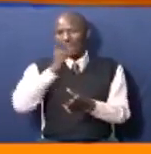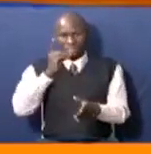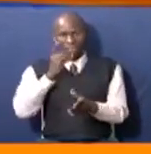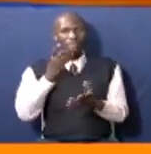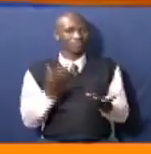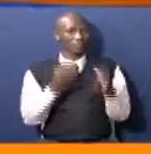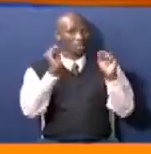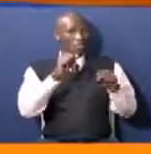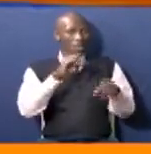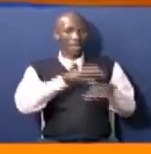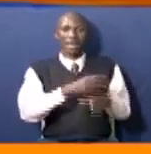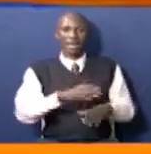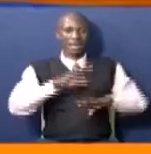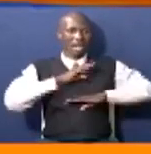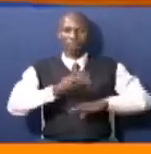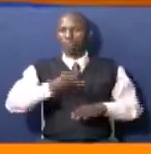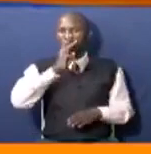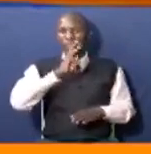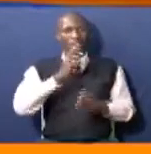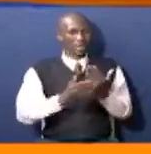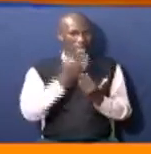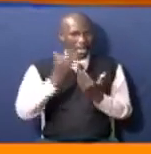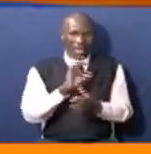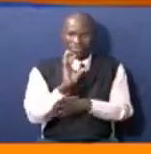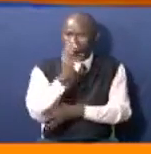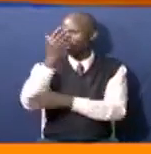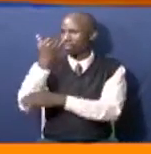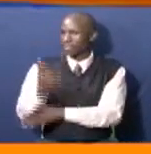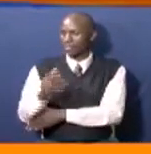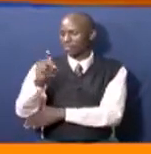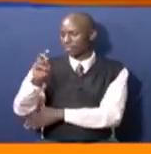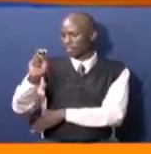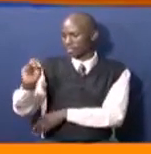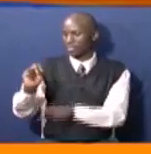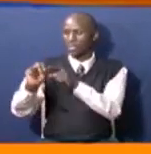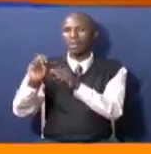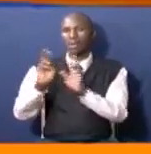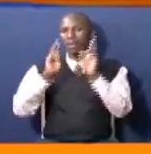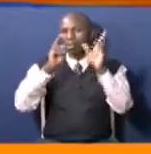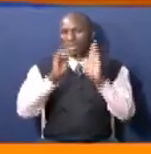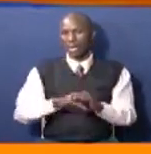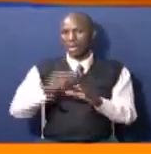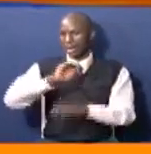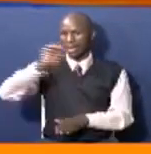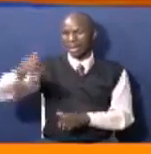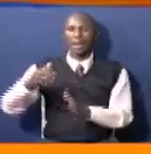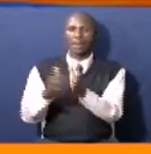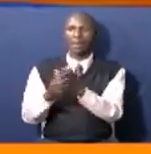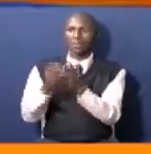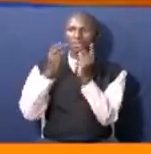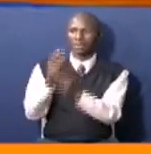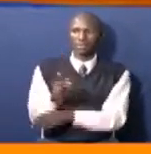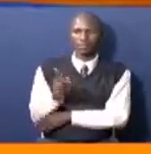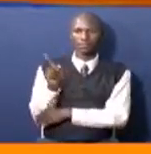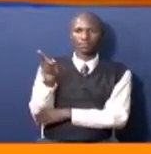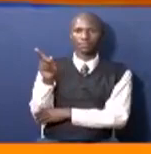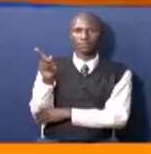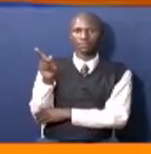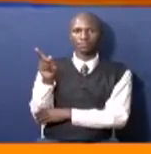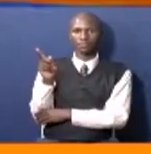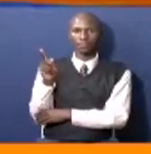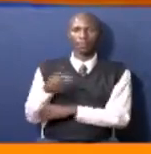yua maka kwata kibuo chako ngitha miunda yo. Kennedy wa Mathookani mwandiki wito kuma kaunti nisu ya Masaku.